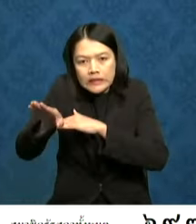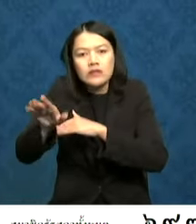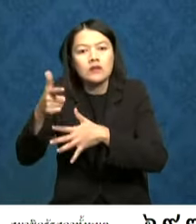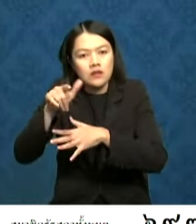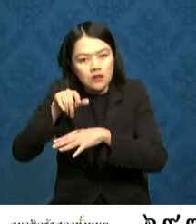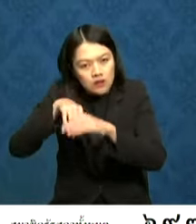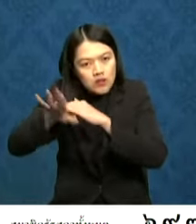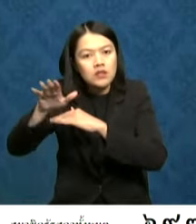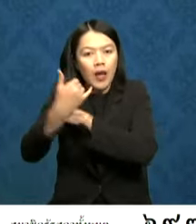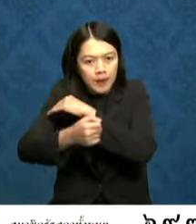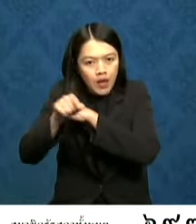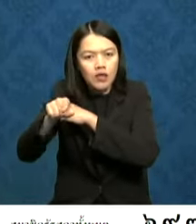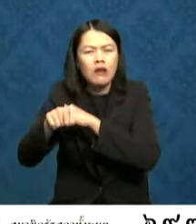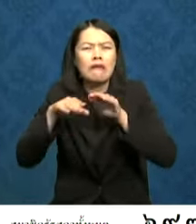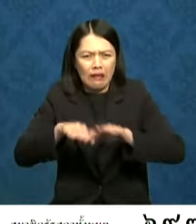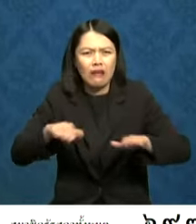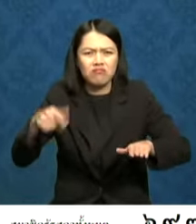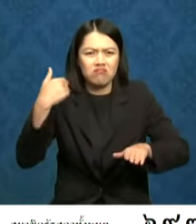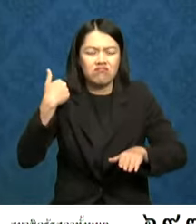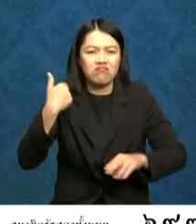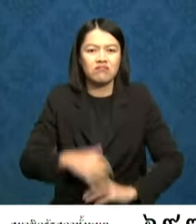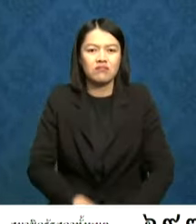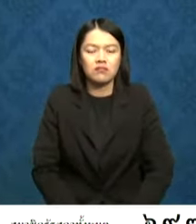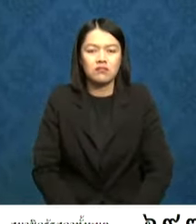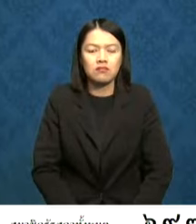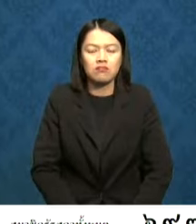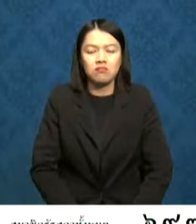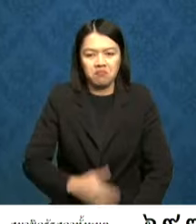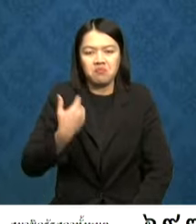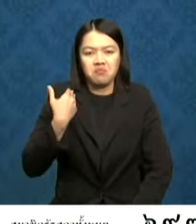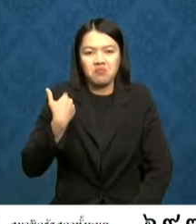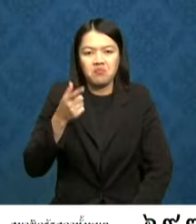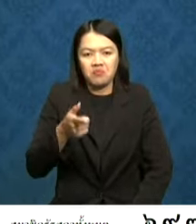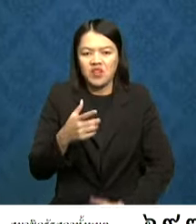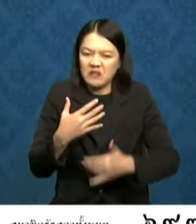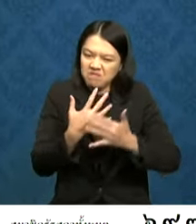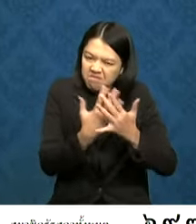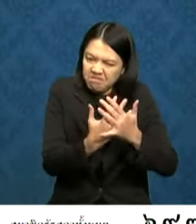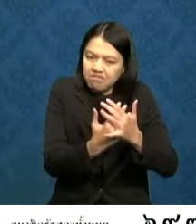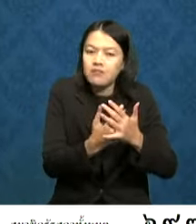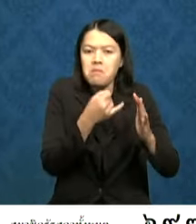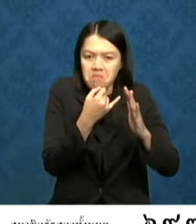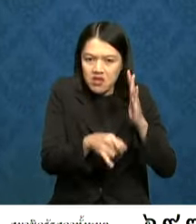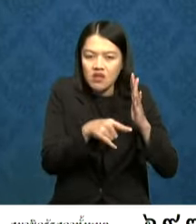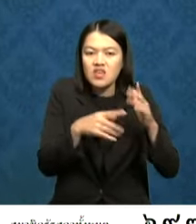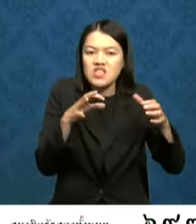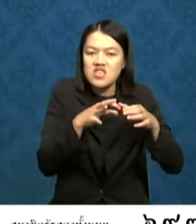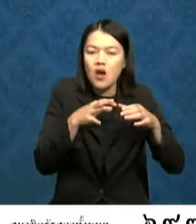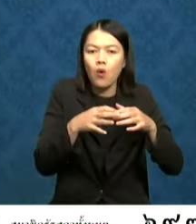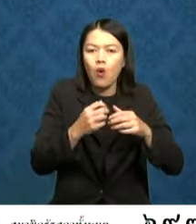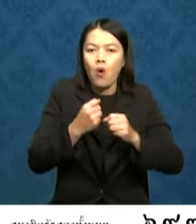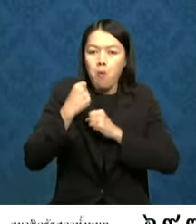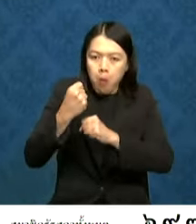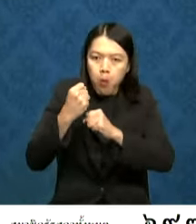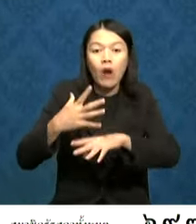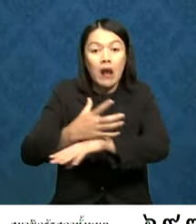ศหลายคนยังเด็กอยู่เลยค่ะหลายคนที่ถูกคุมขังในคดีเกี่ยวกับการแสดงออกท